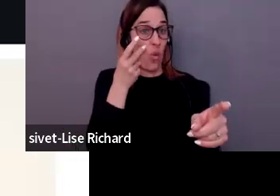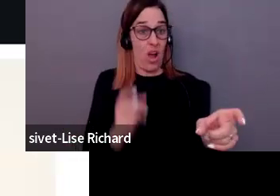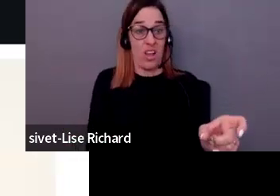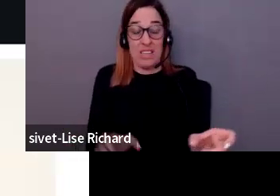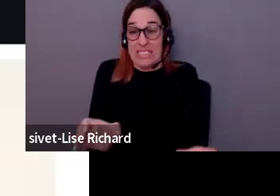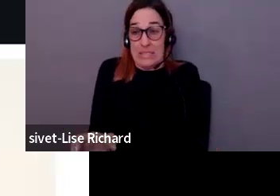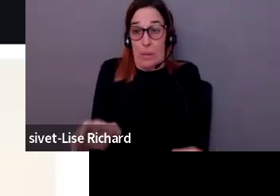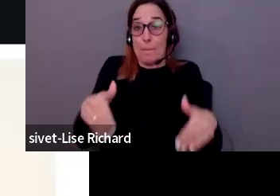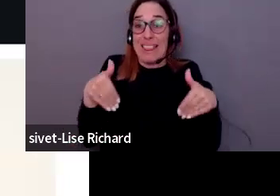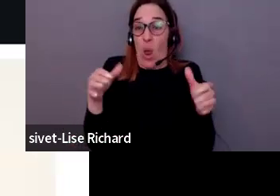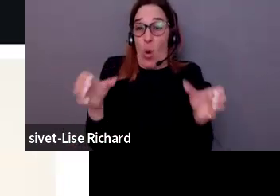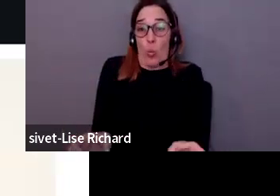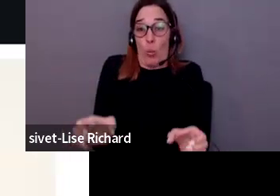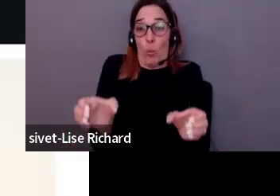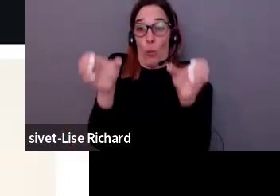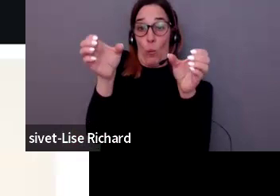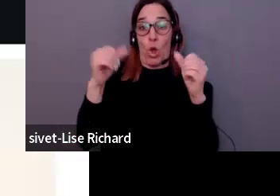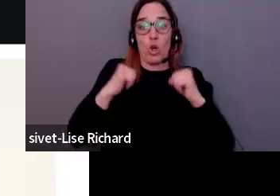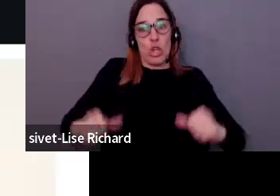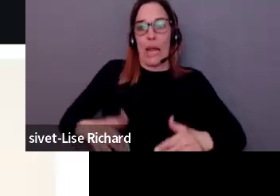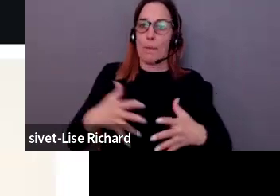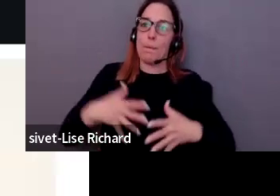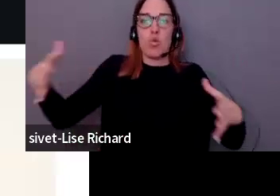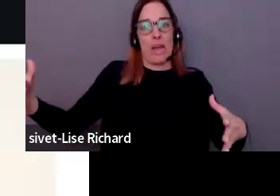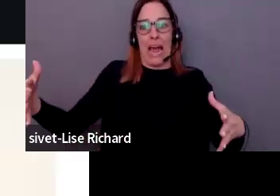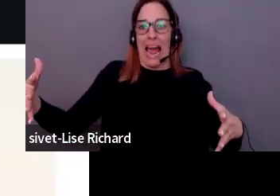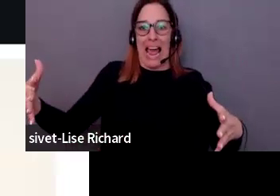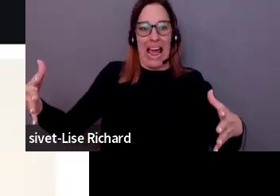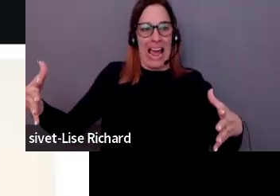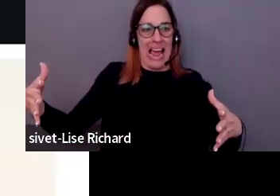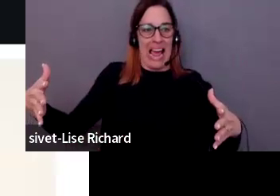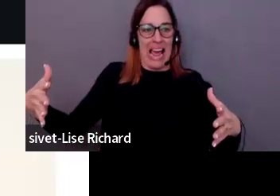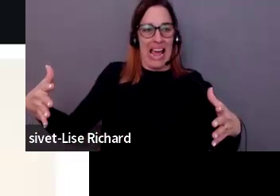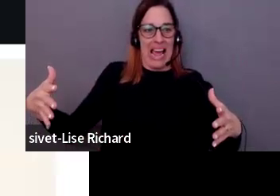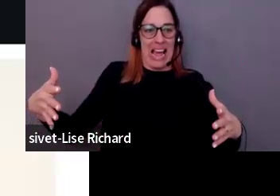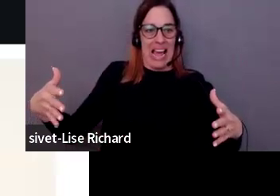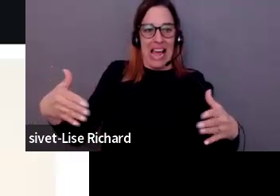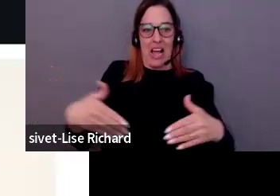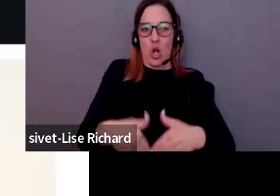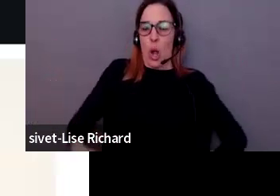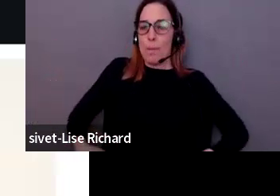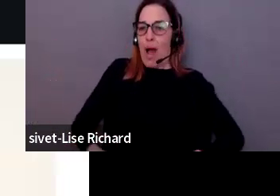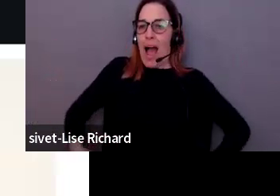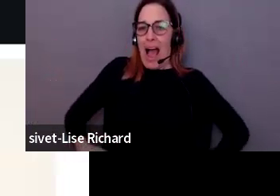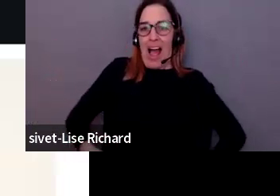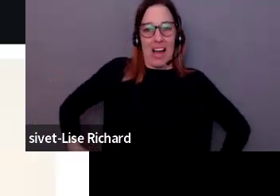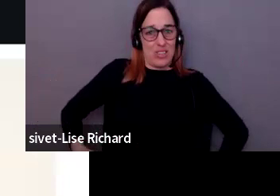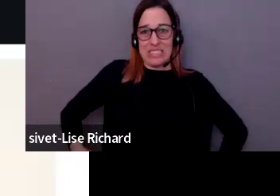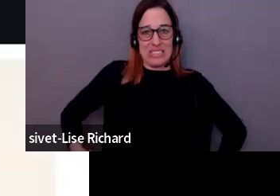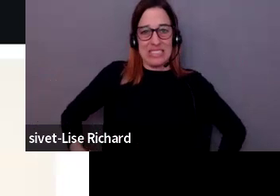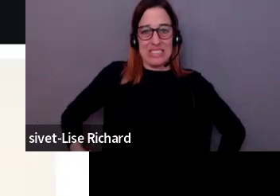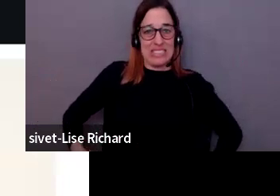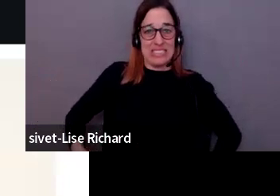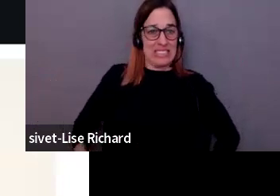très ajusté, un chandail plus ample qu'on est venu arrêter au niveau des hanches. Ça